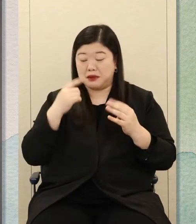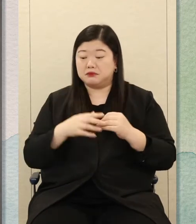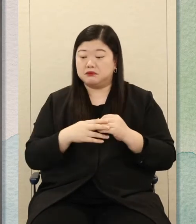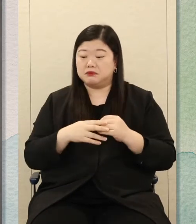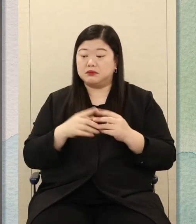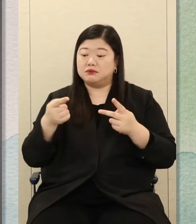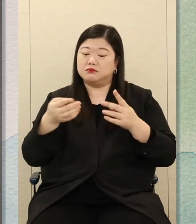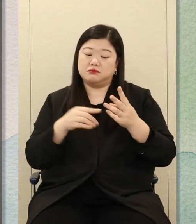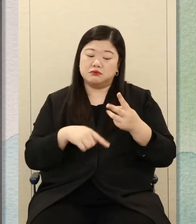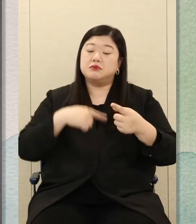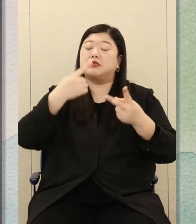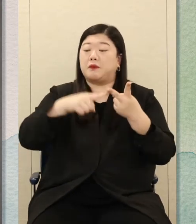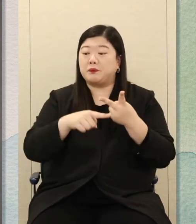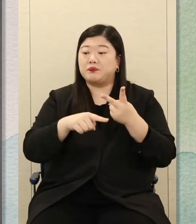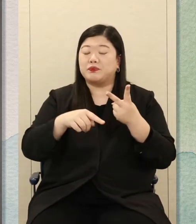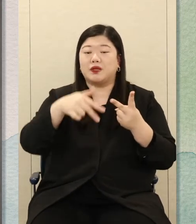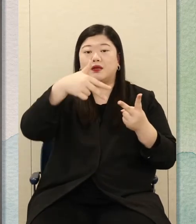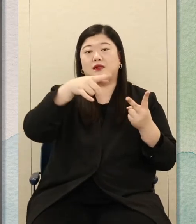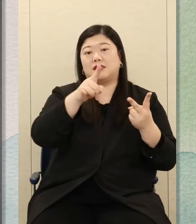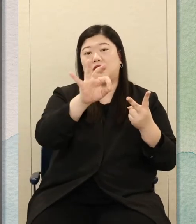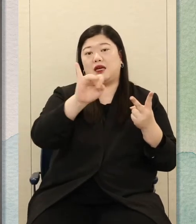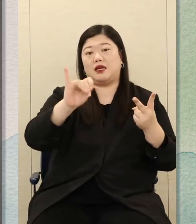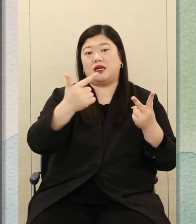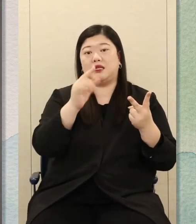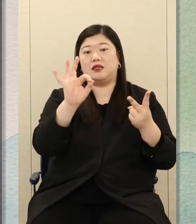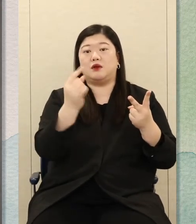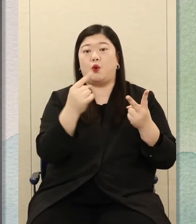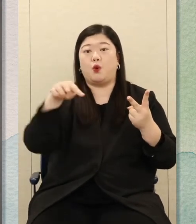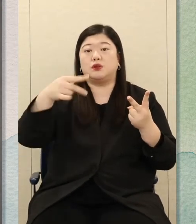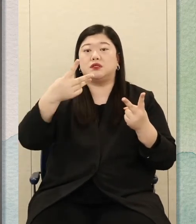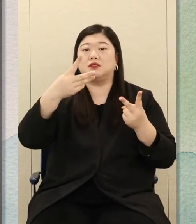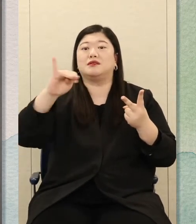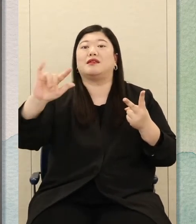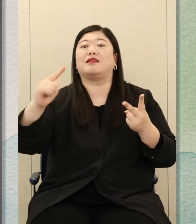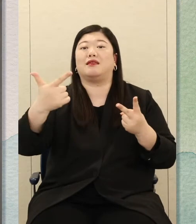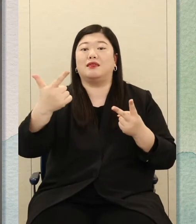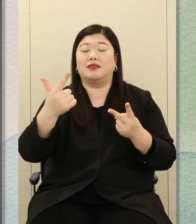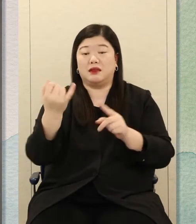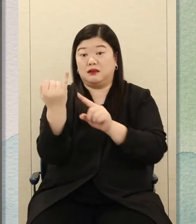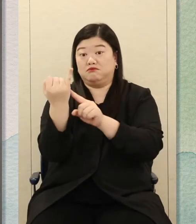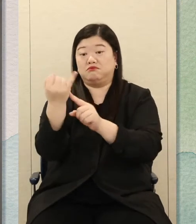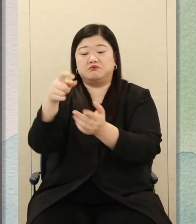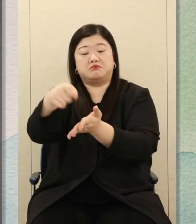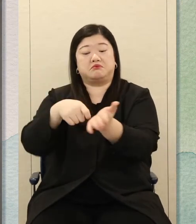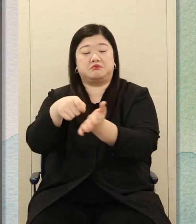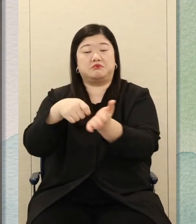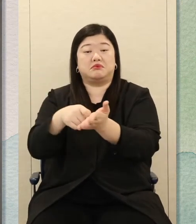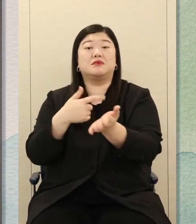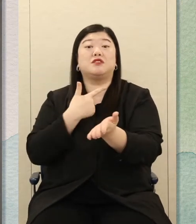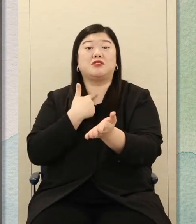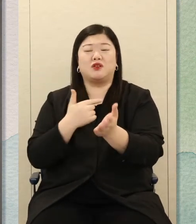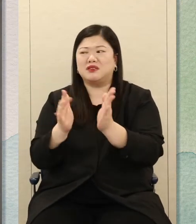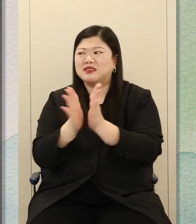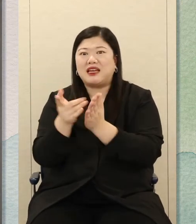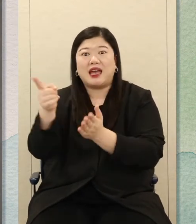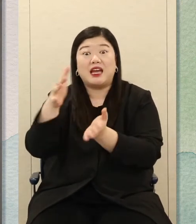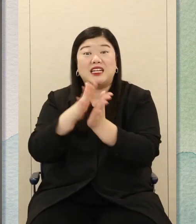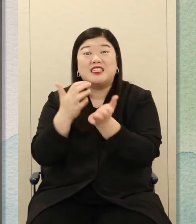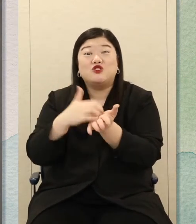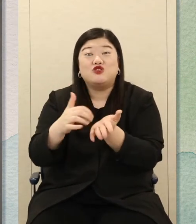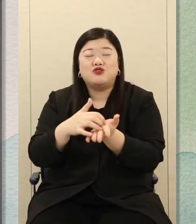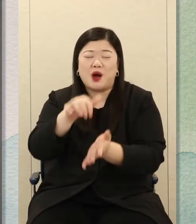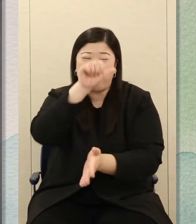참 좋아요. 제인 오스틴은 소설책이 7권밖에 없습니다. 예. 이거 굉장히 조금 쓰셔서